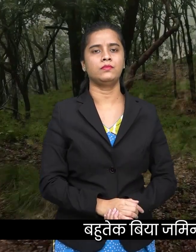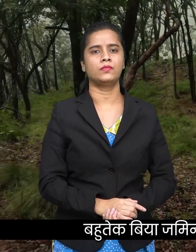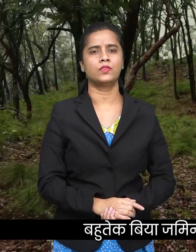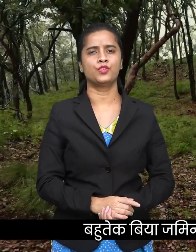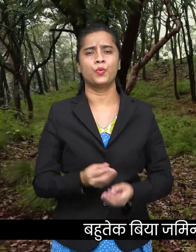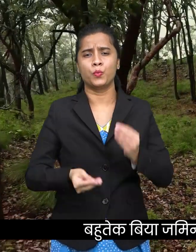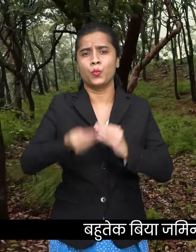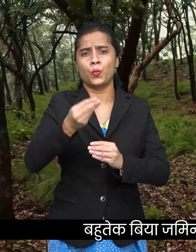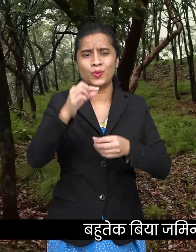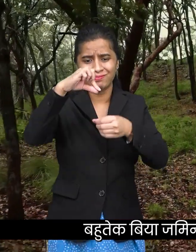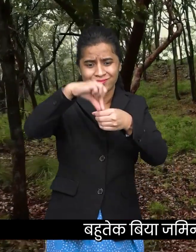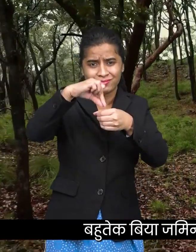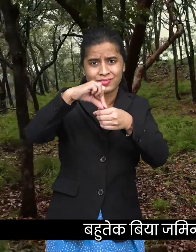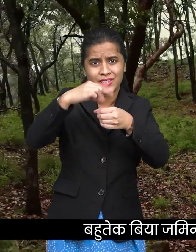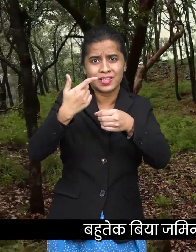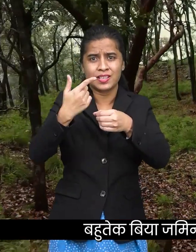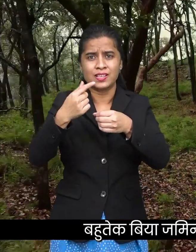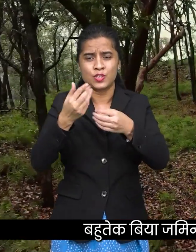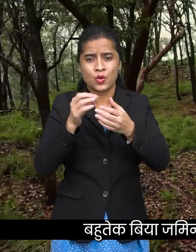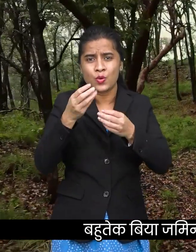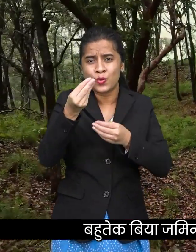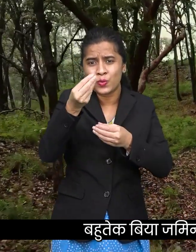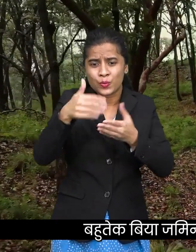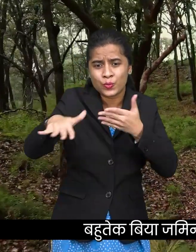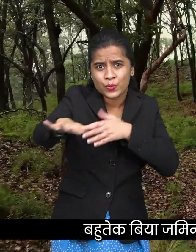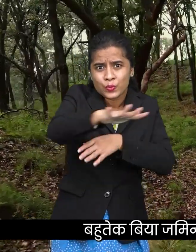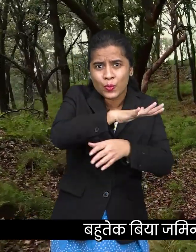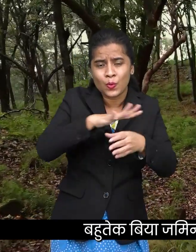बहुतेक बिया जमिनीत पडतात आणि गाडल्या जातात.